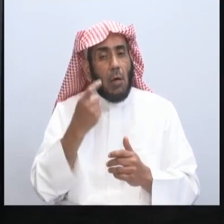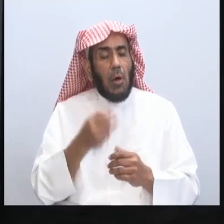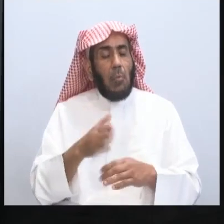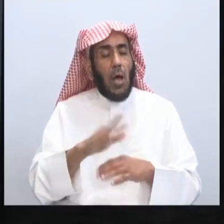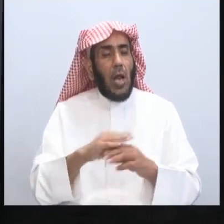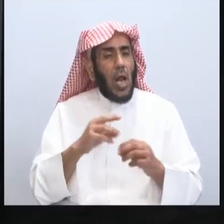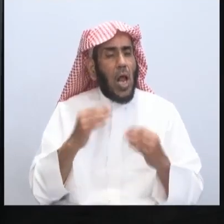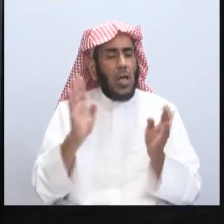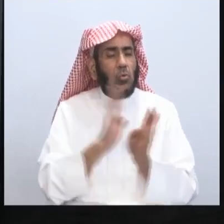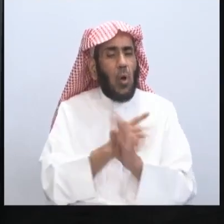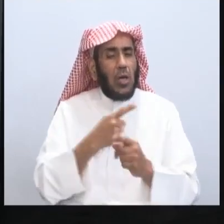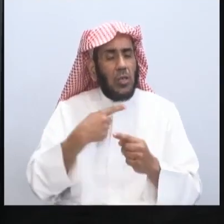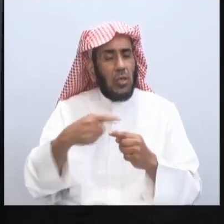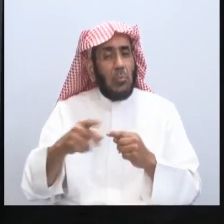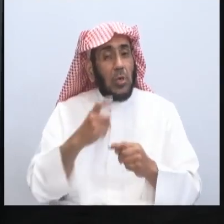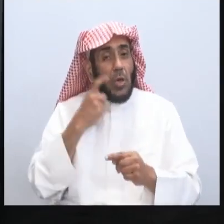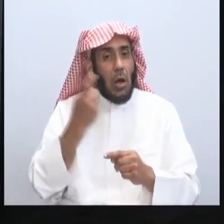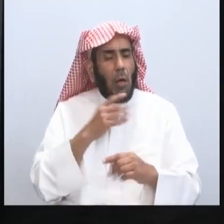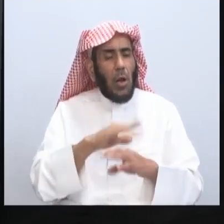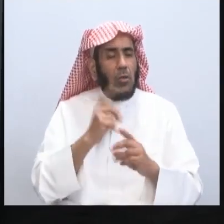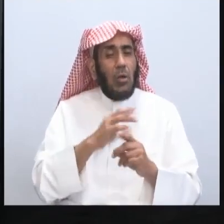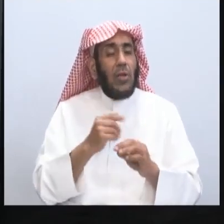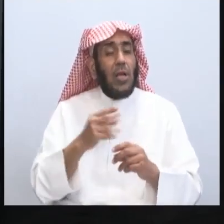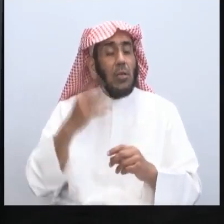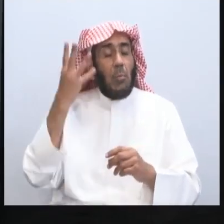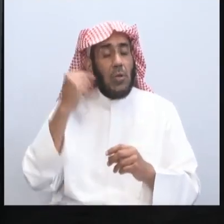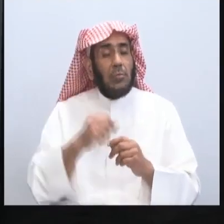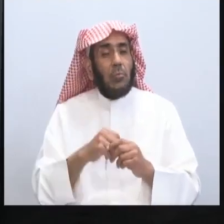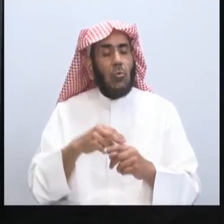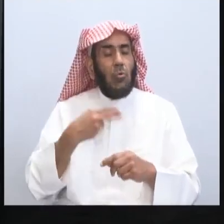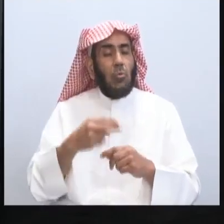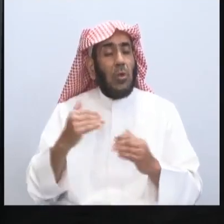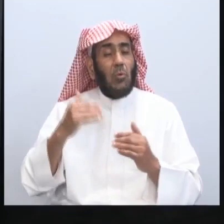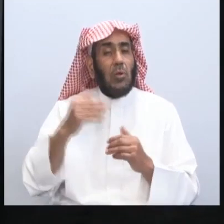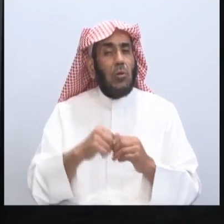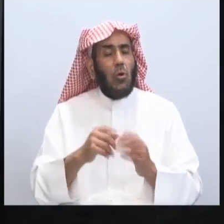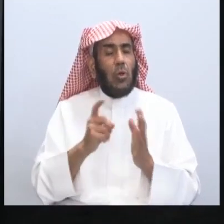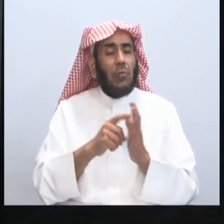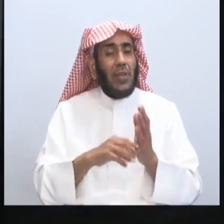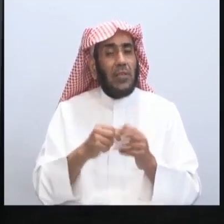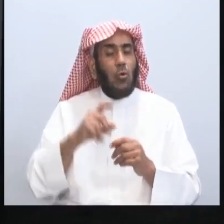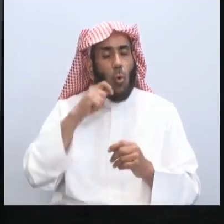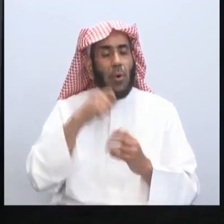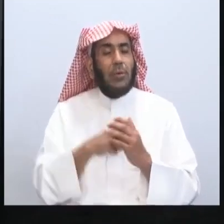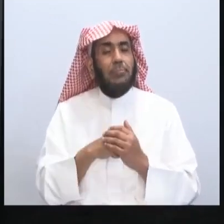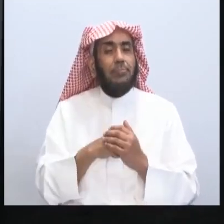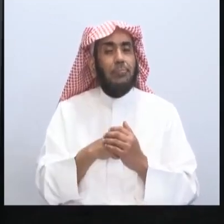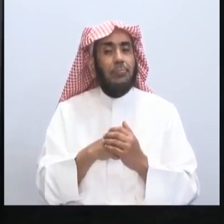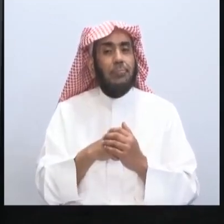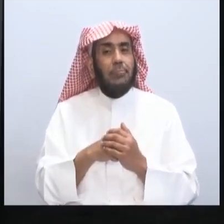الاسواق استمرت الرقابه على الاسواق في عهد ابو بكر ثم تطورت وتنظم في عهد